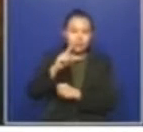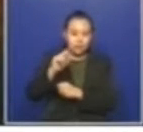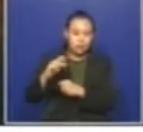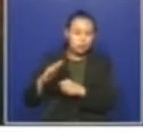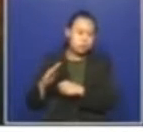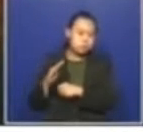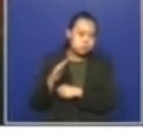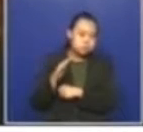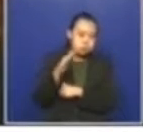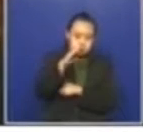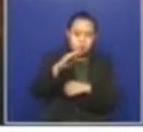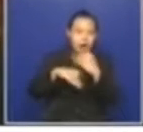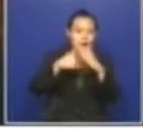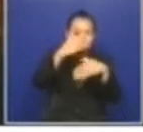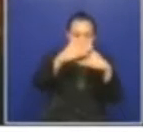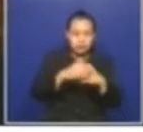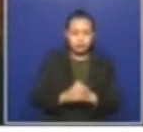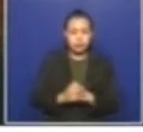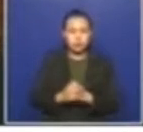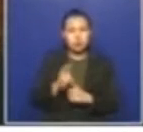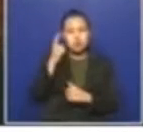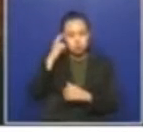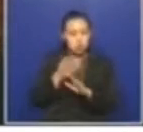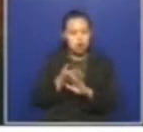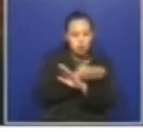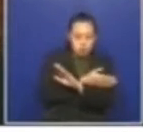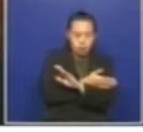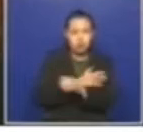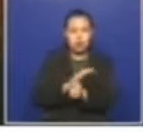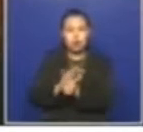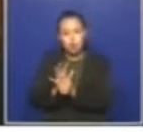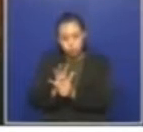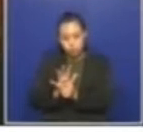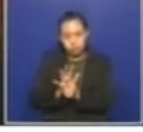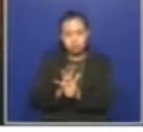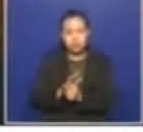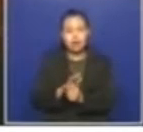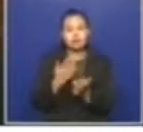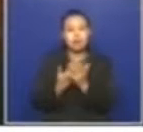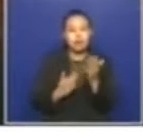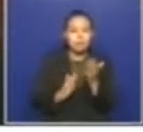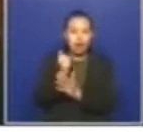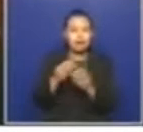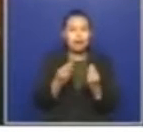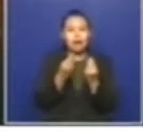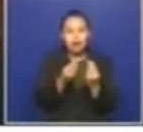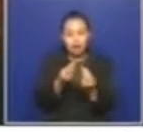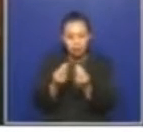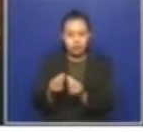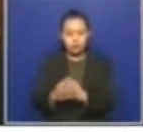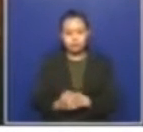ารู้ว่าโควิดแล้วก็รู้ว่าก่อนโควิดเกิดอะไรขึ้นแต่เมื่อได้อนุมัติเงินไปแล้วเราก็ตามประ